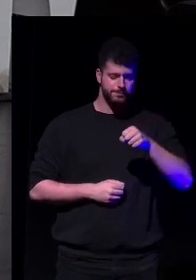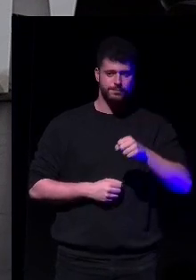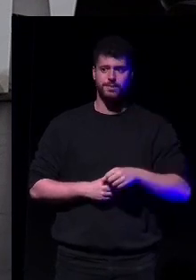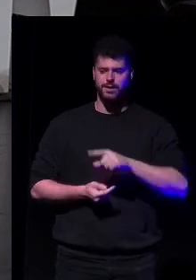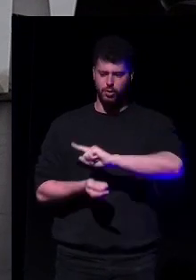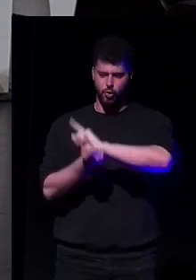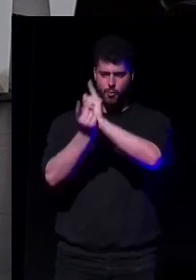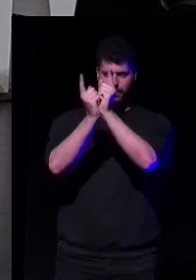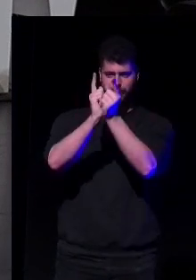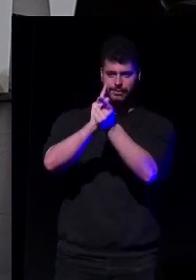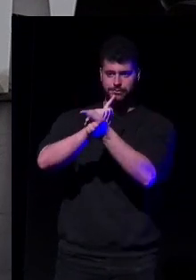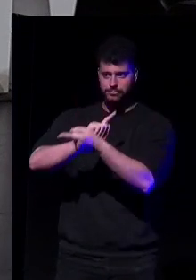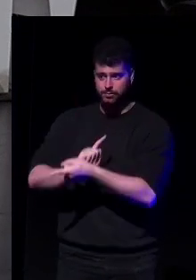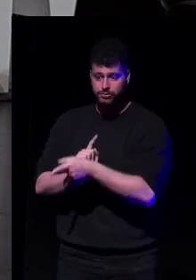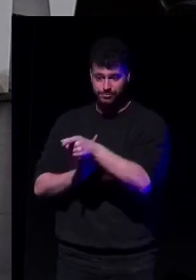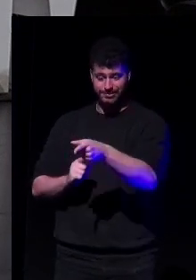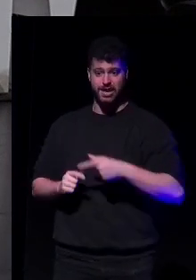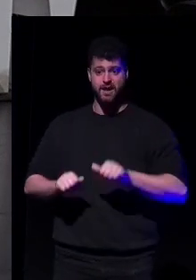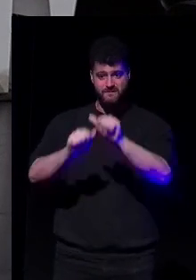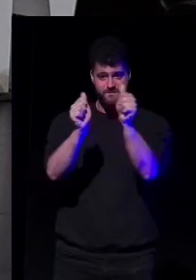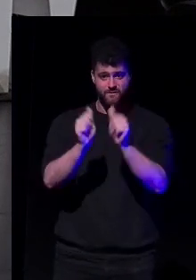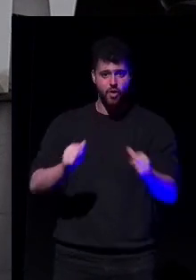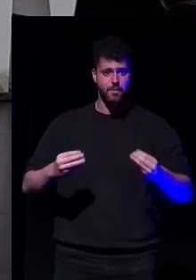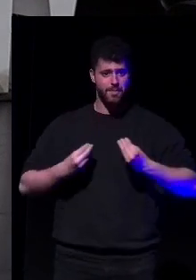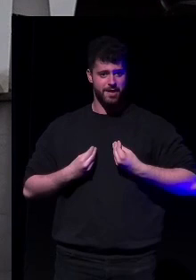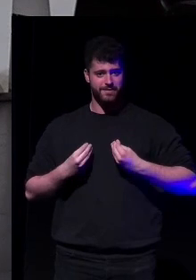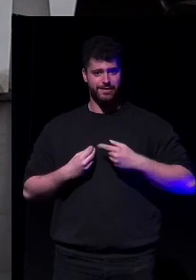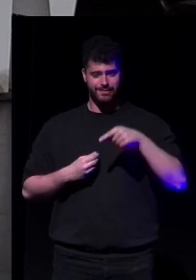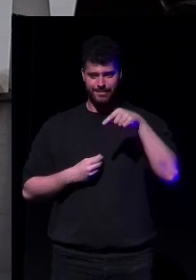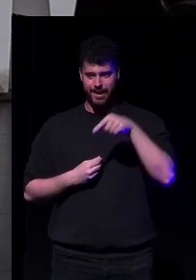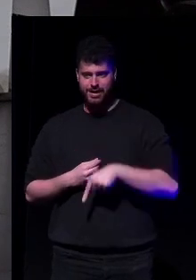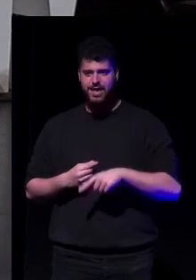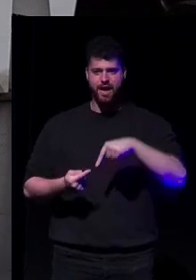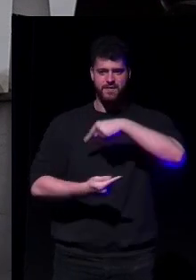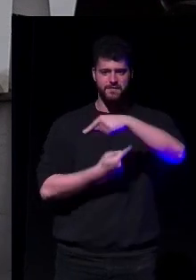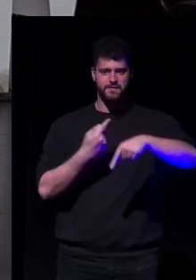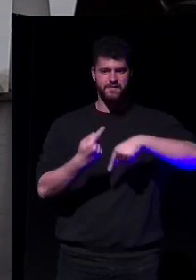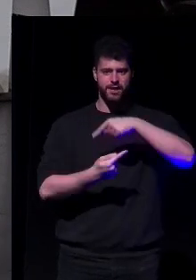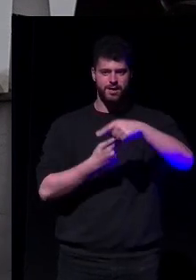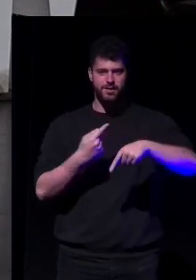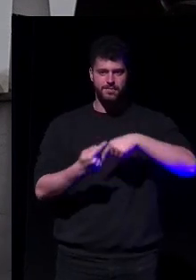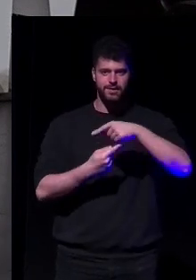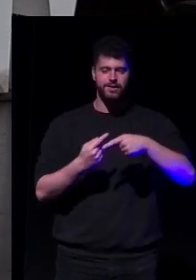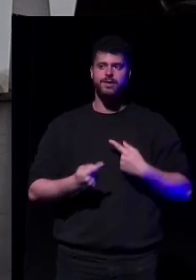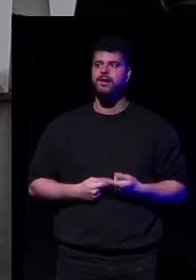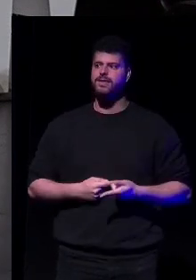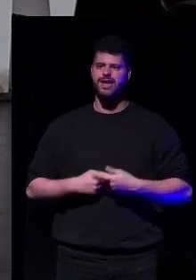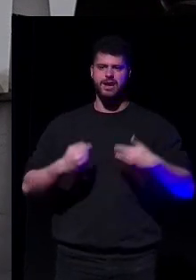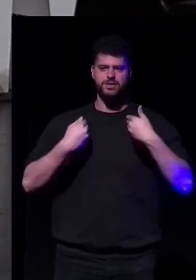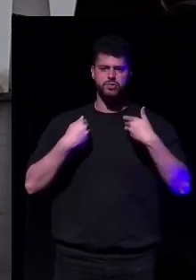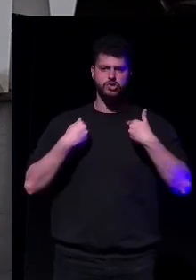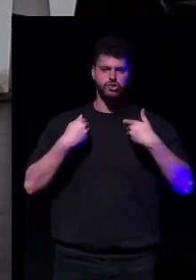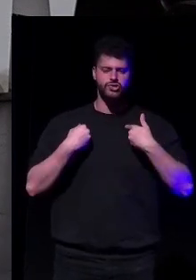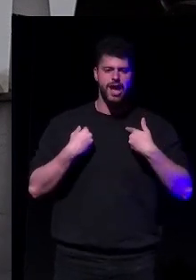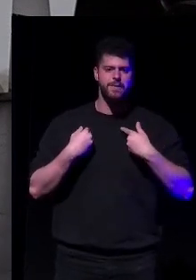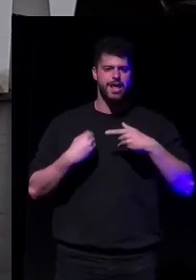la van convertir en el seu mode de vida. I aquí han agrupat tota una família d'autors, corresponsals, editors i